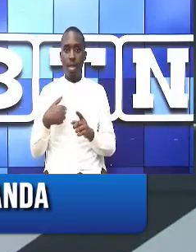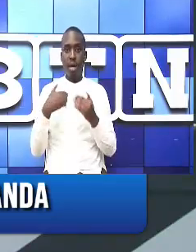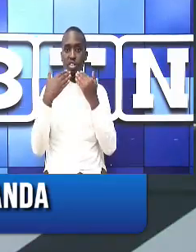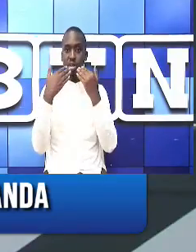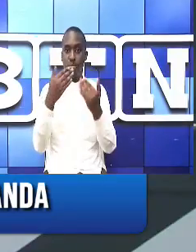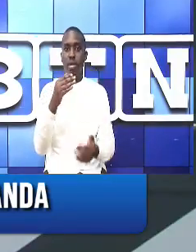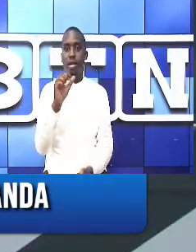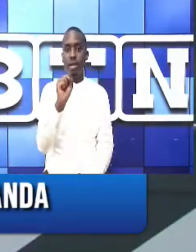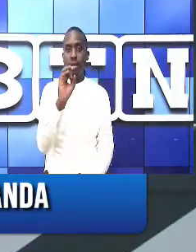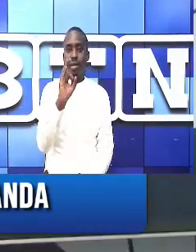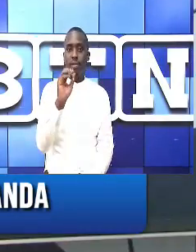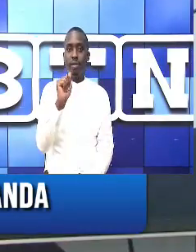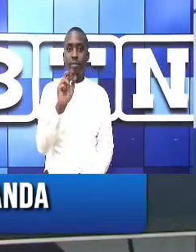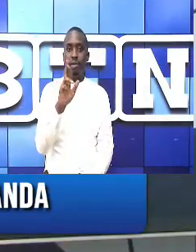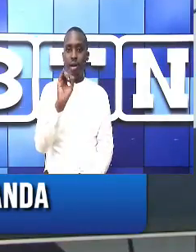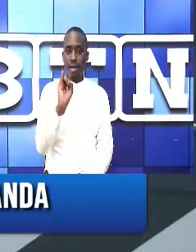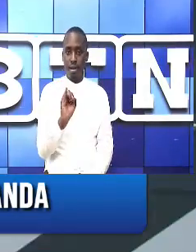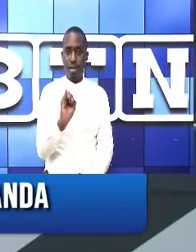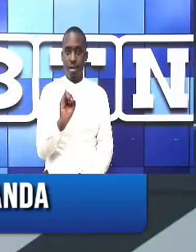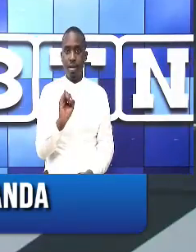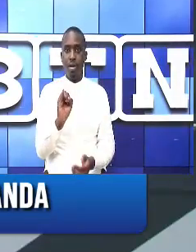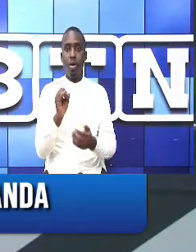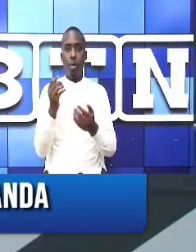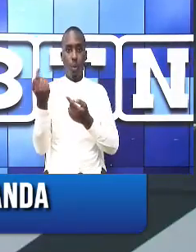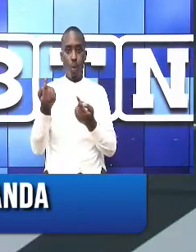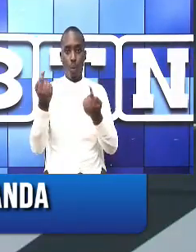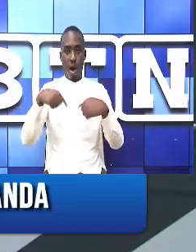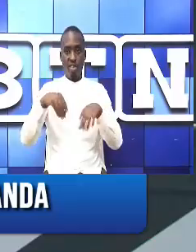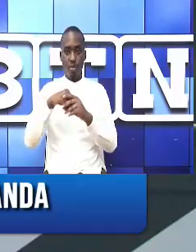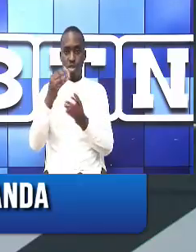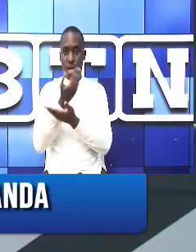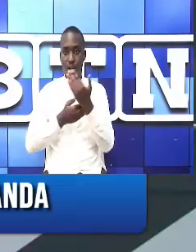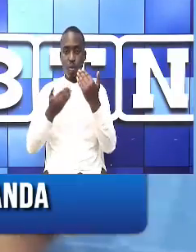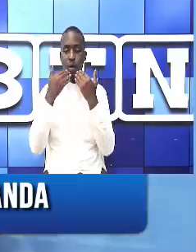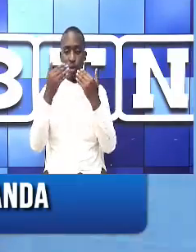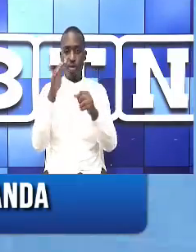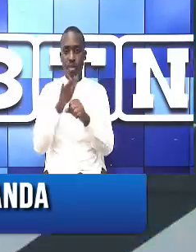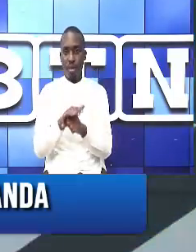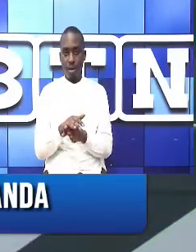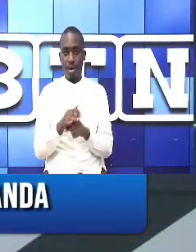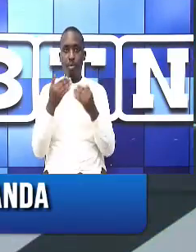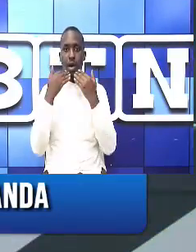nshimire Safari William witabiriye kino kiganiro wakoze cyane